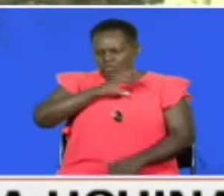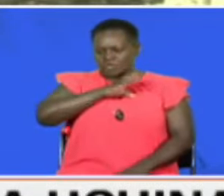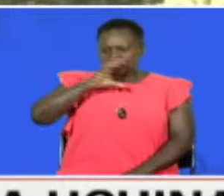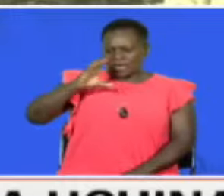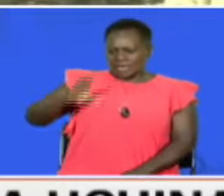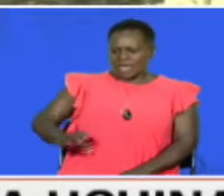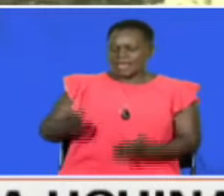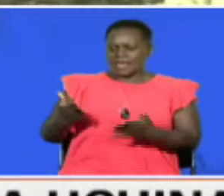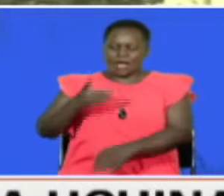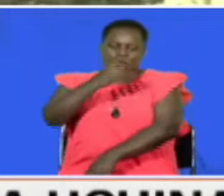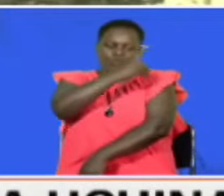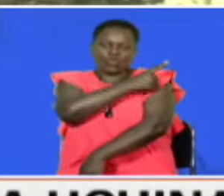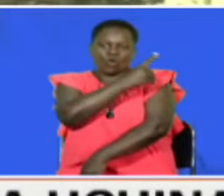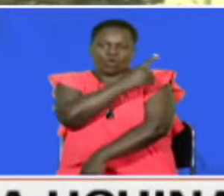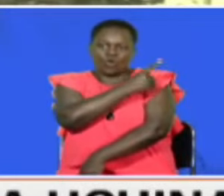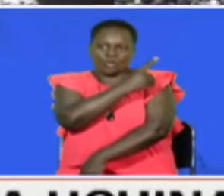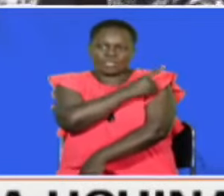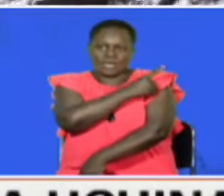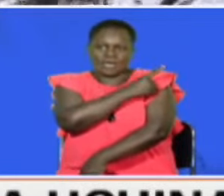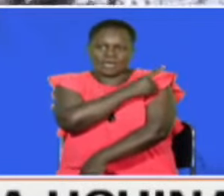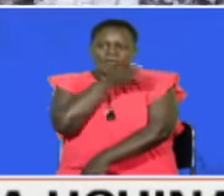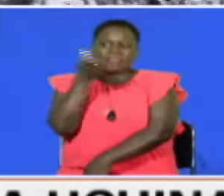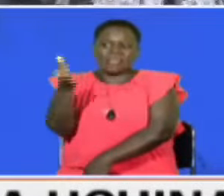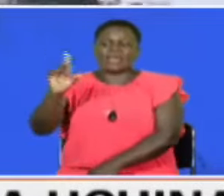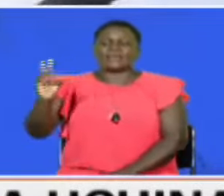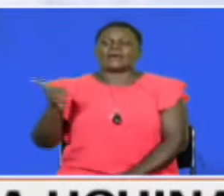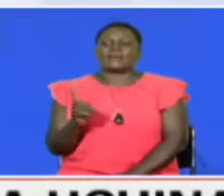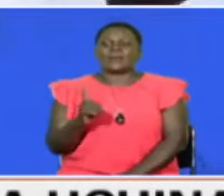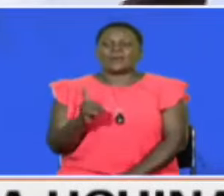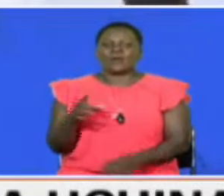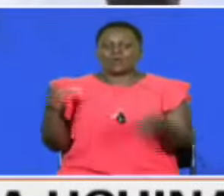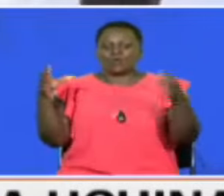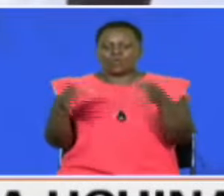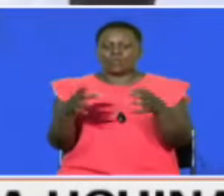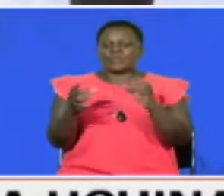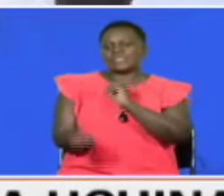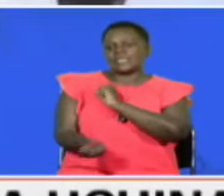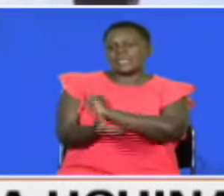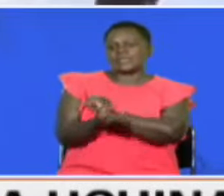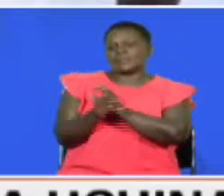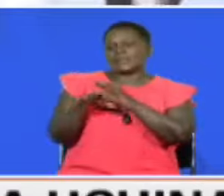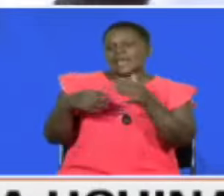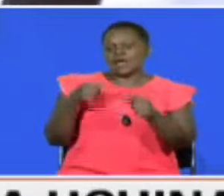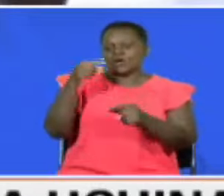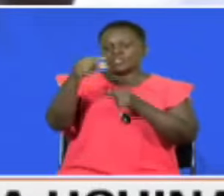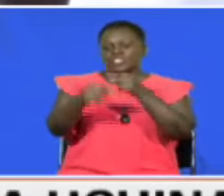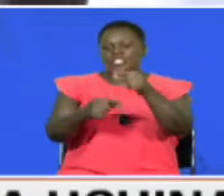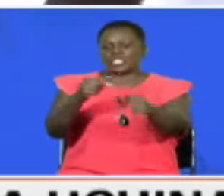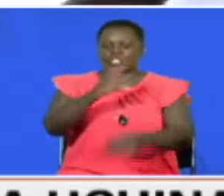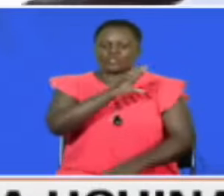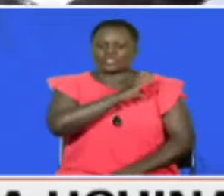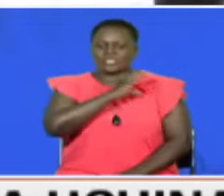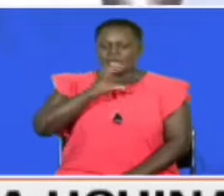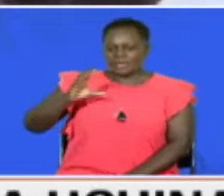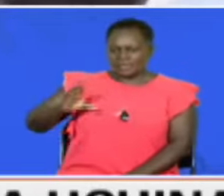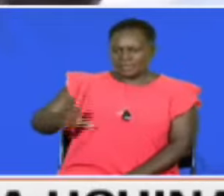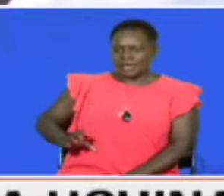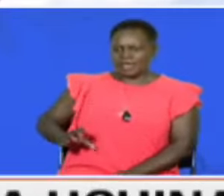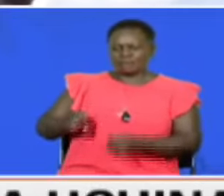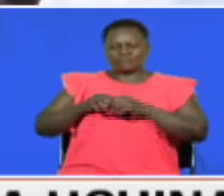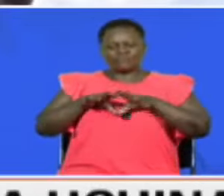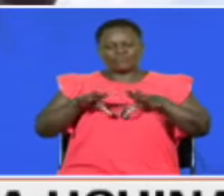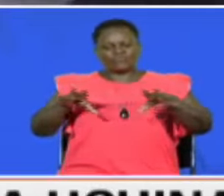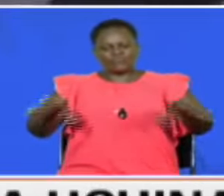saini daktari ambao nafikiri huko Nairobi. Wenyeji hapa wanaelezea jinsi kizazi cha Wachina kilitapakaa